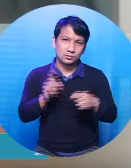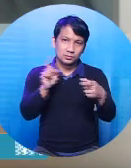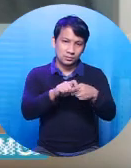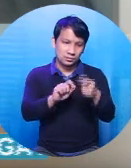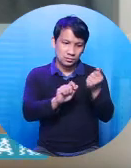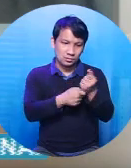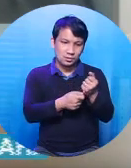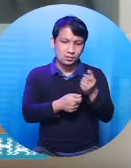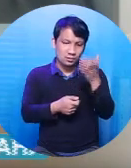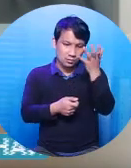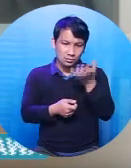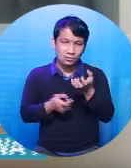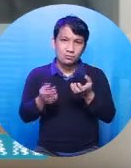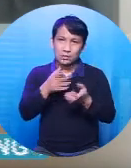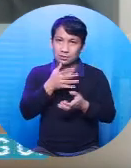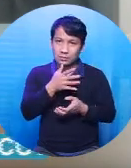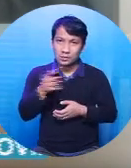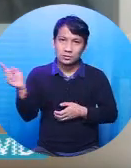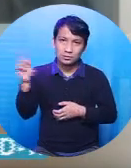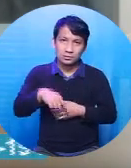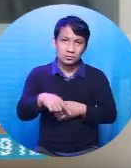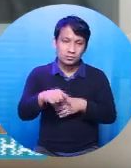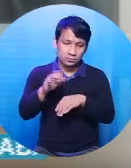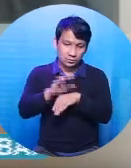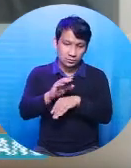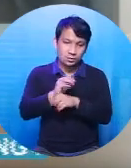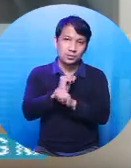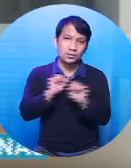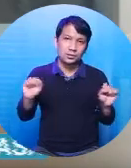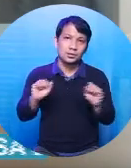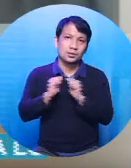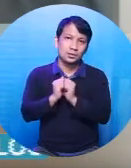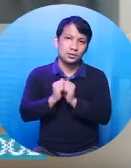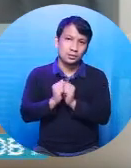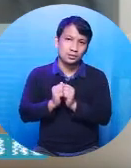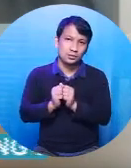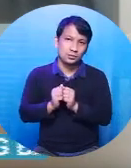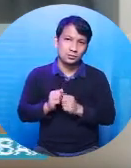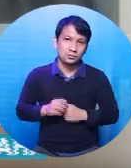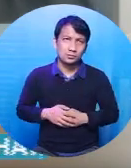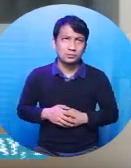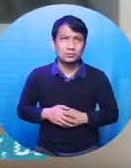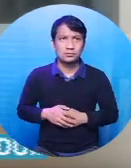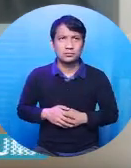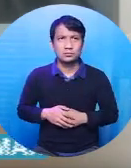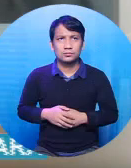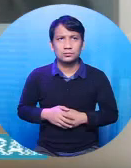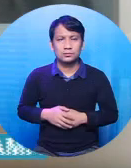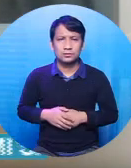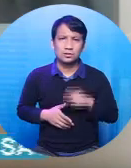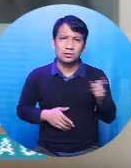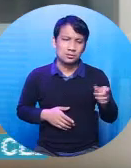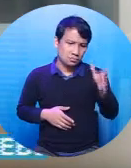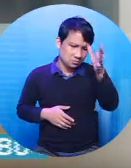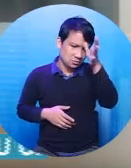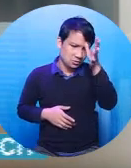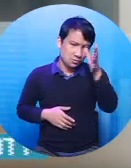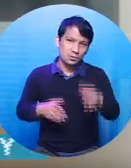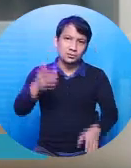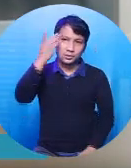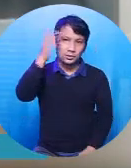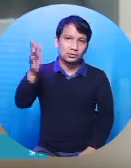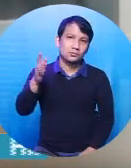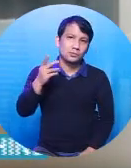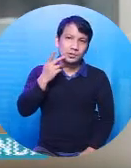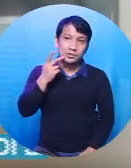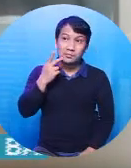Kaya gusto ni Papa, andito si Mama para naman kahit pa paano may kasama ako. Alam mo, Kayla, napakatalino mong bata. Sobrang talino